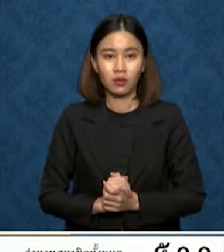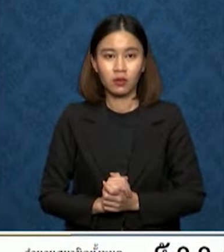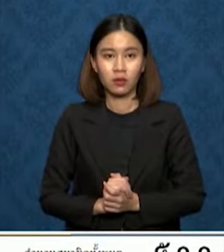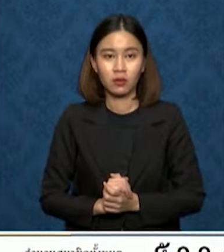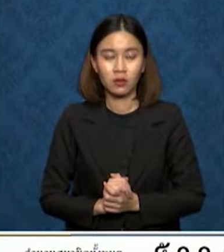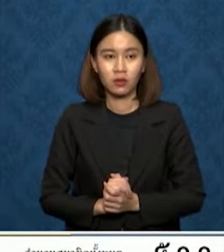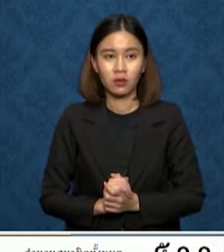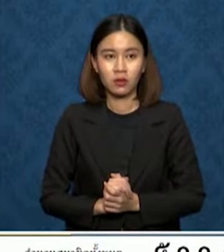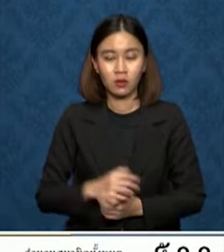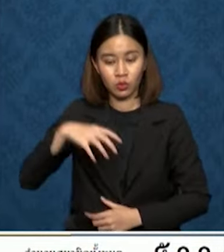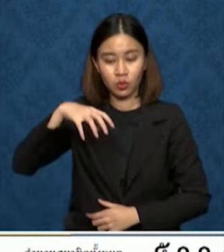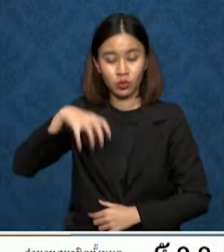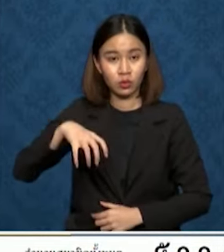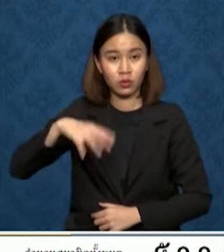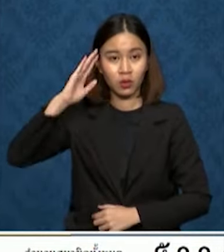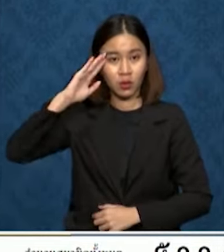หอพุกป่วย